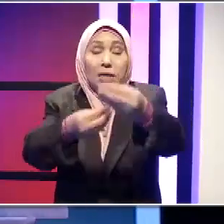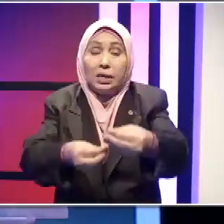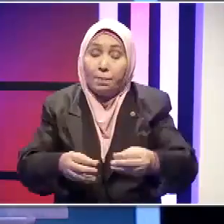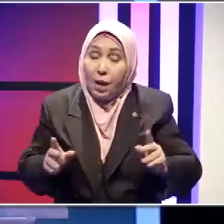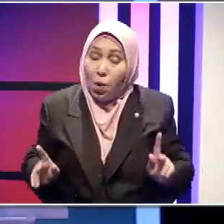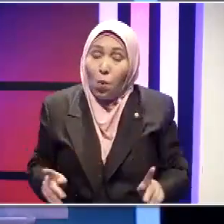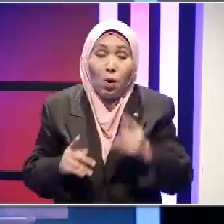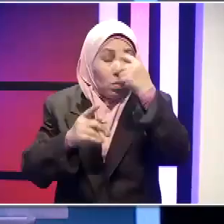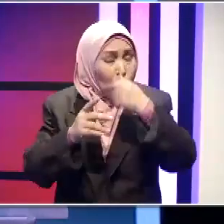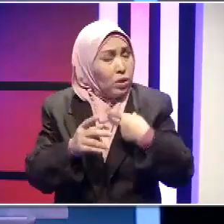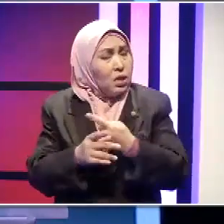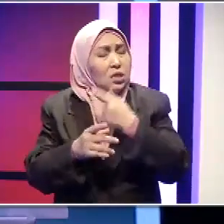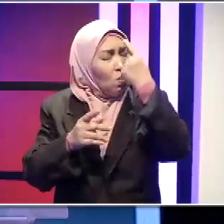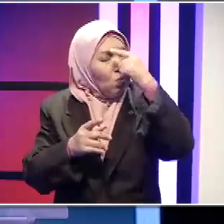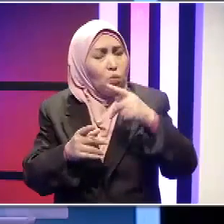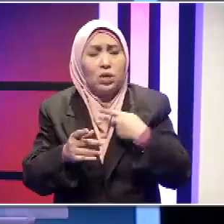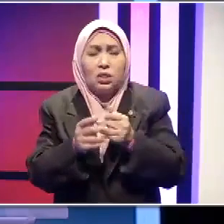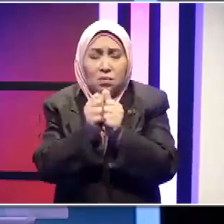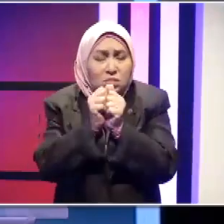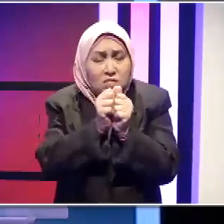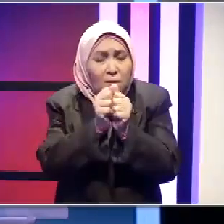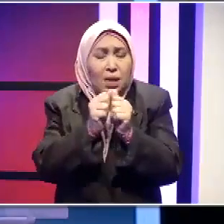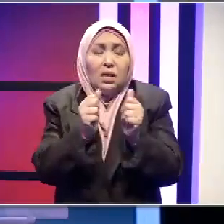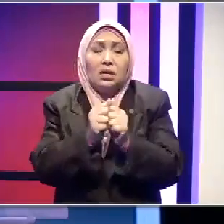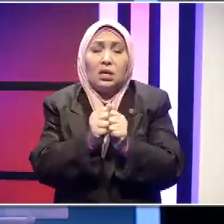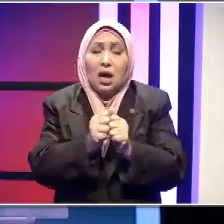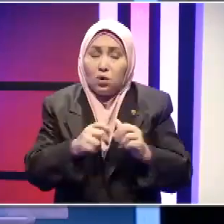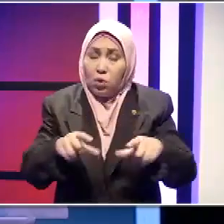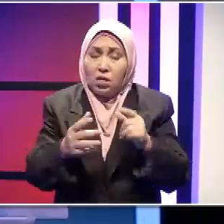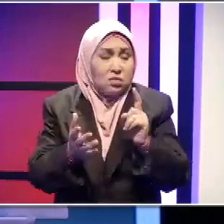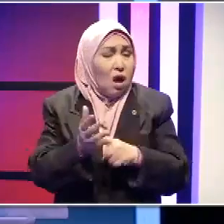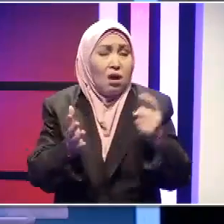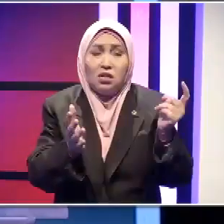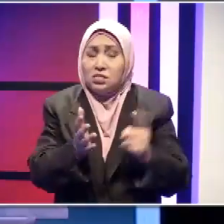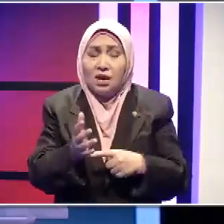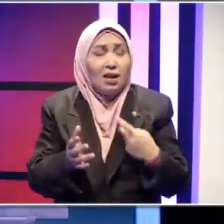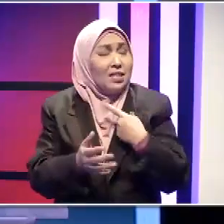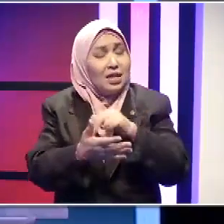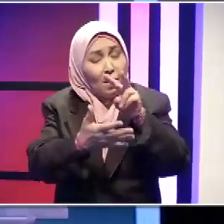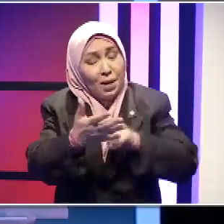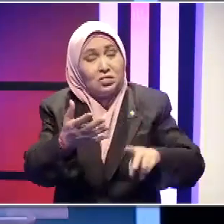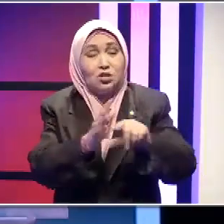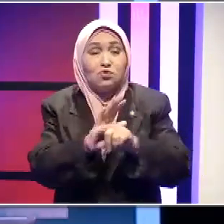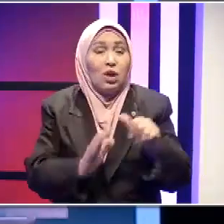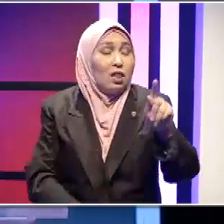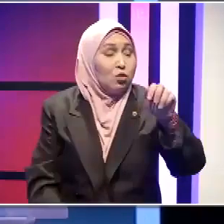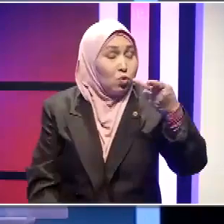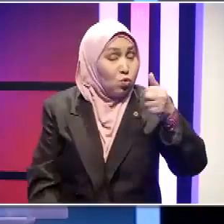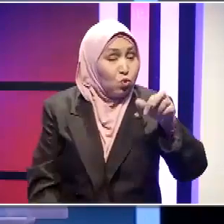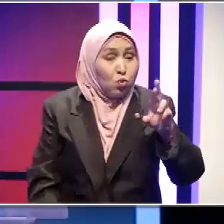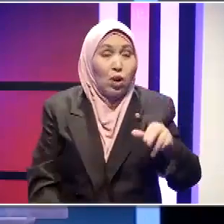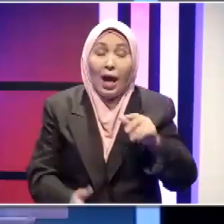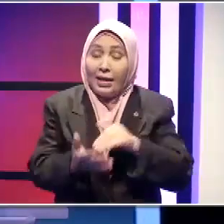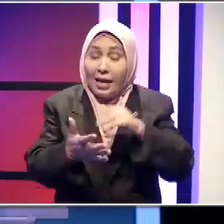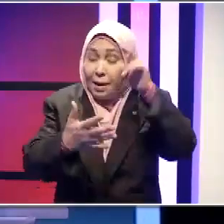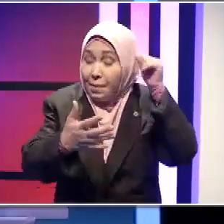kesempatan ruang kepada kita untuk kita bersama dengan al-quran jarang jarang kita nama curut turning the magang Yeh sab tambah-tambah lagi ndak